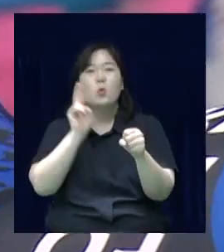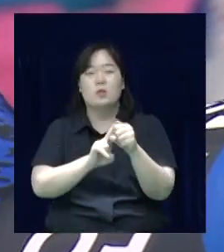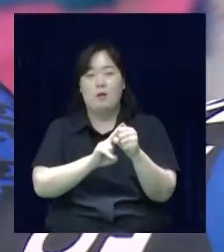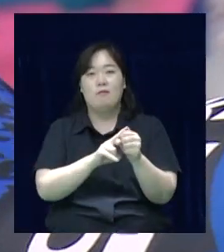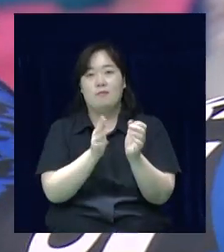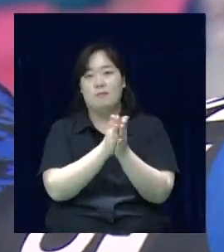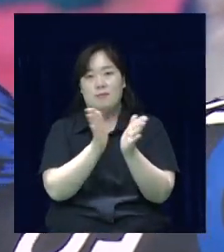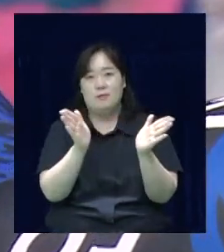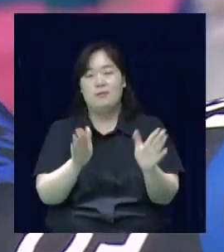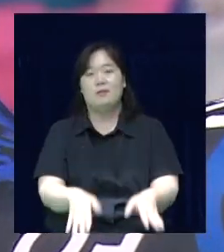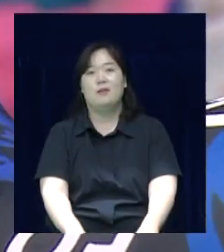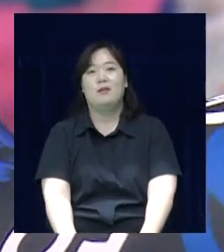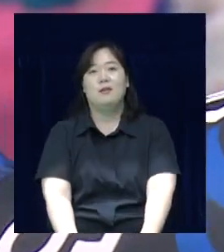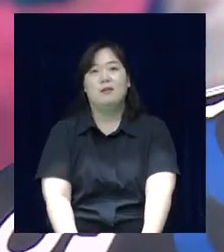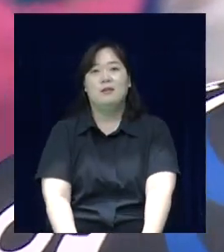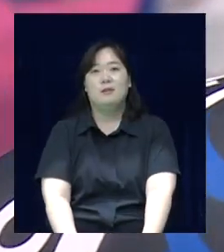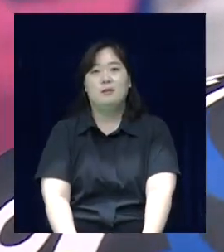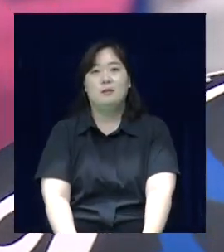이어지겠습니다.